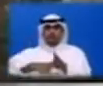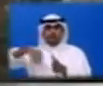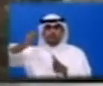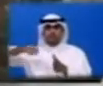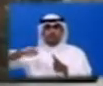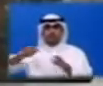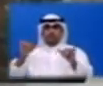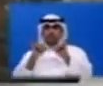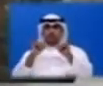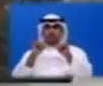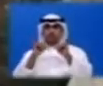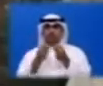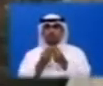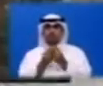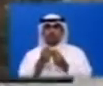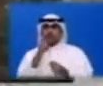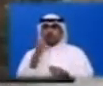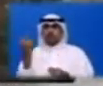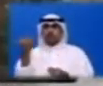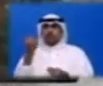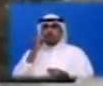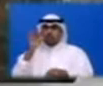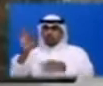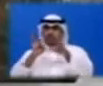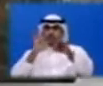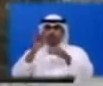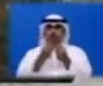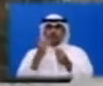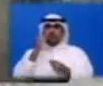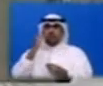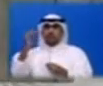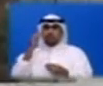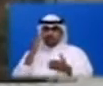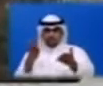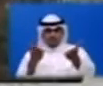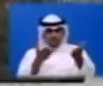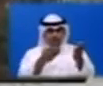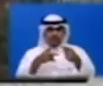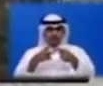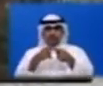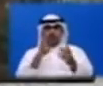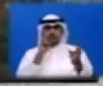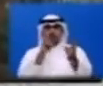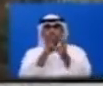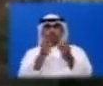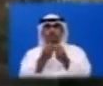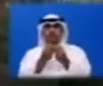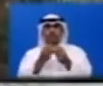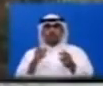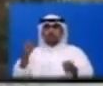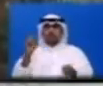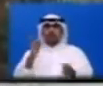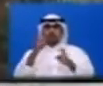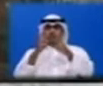ومن احد وسائل للتحفيز لنا للطلبه ان ناخذهم لزياره المعارض الخاصه بهذه مسابقه مثل مسابقه